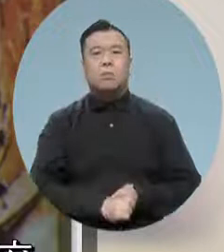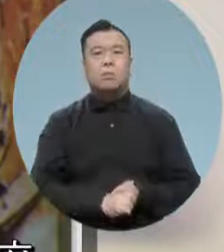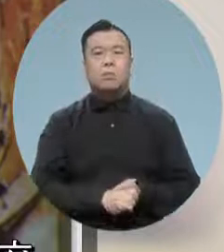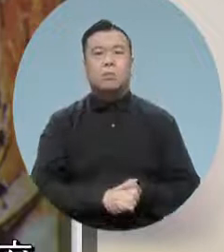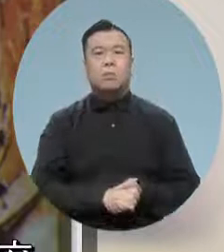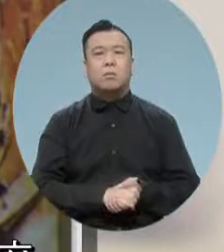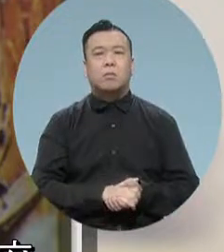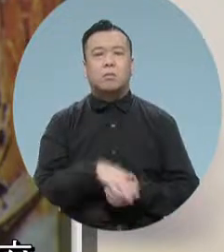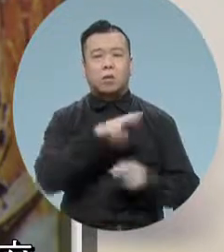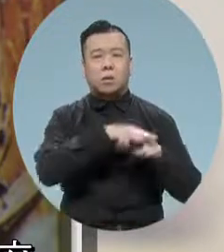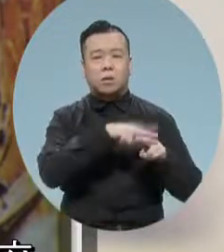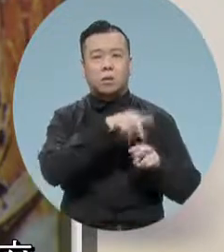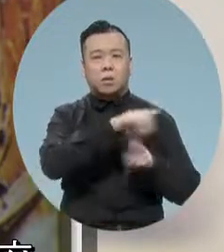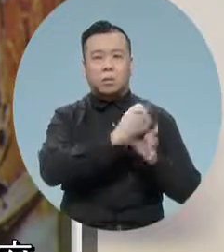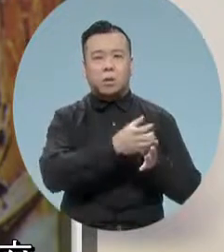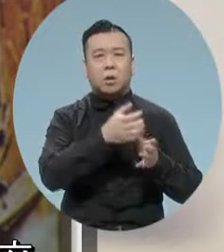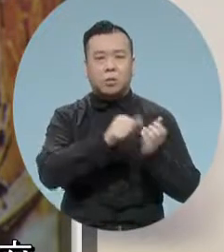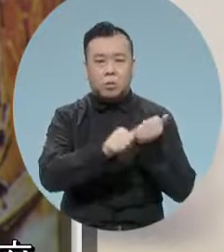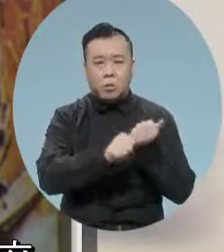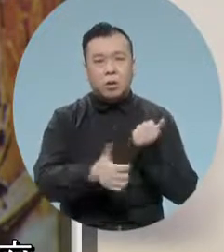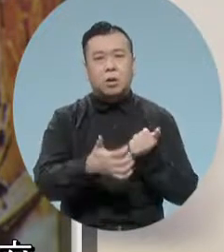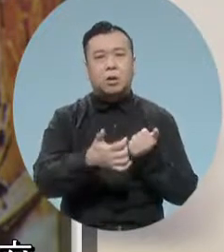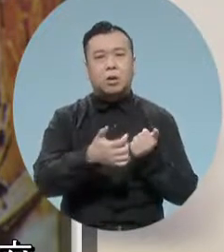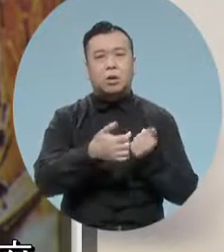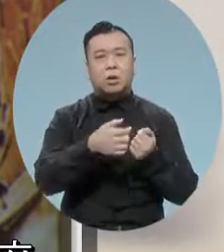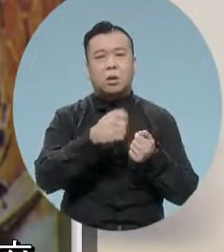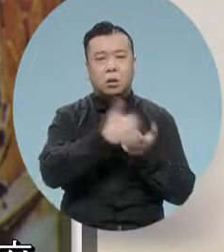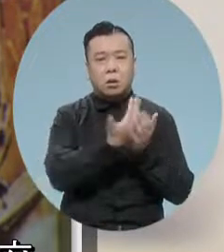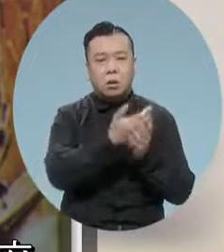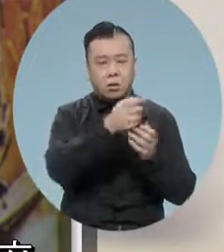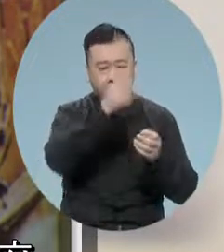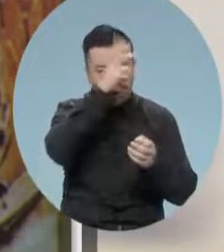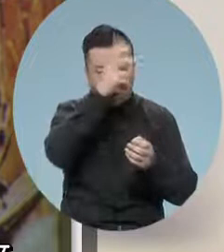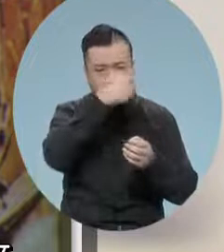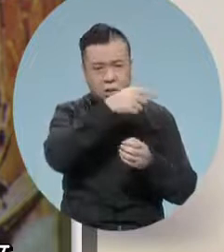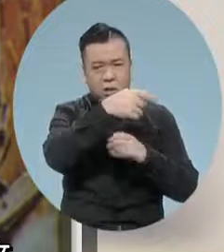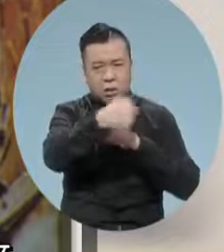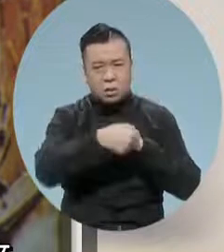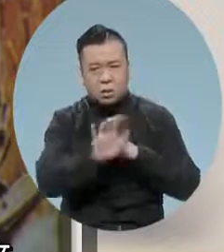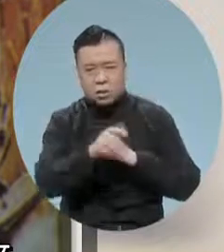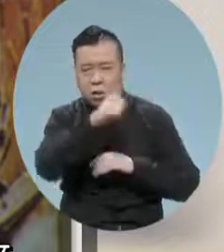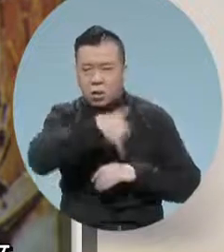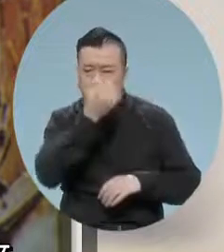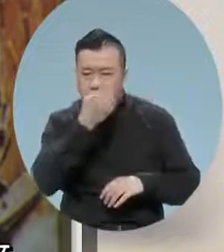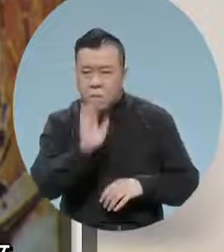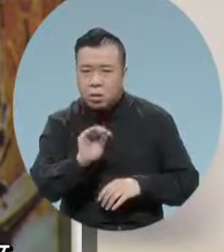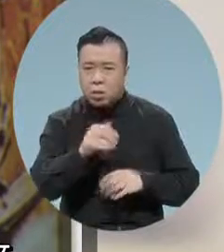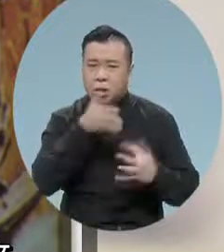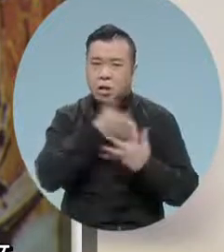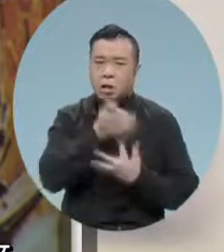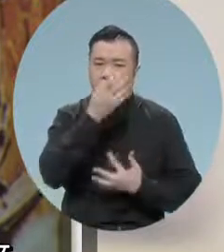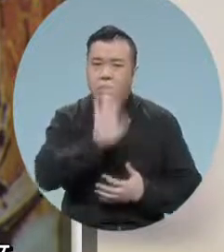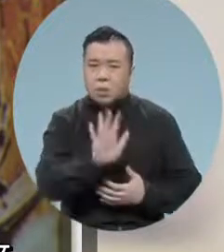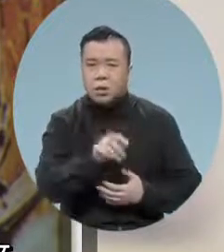我哋嘅內地嘅部委啊，內地嘅部門啊，各省市嘅政府啊，可唔可以嚟香港？唔可以干預